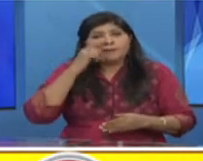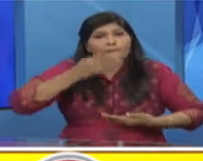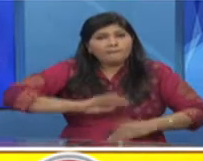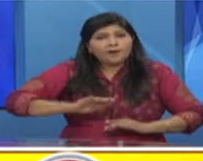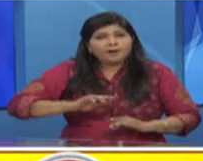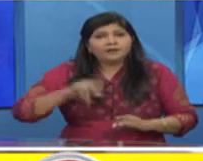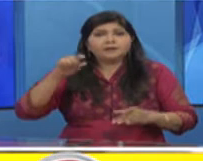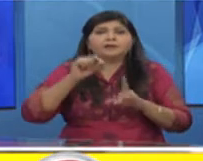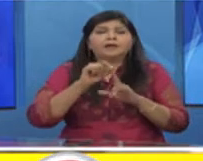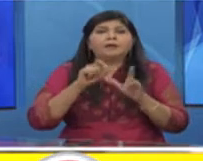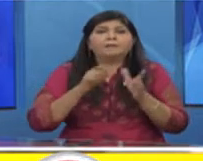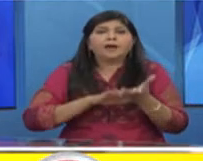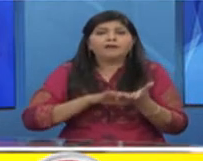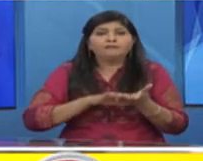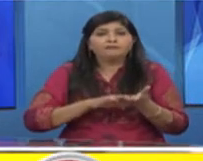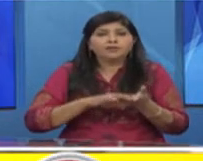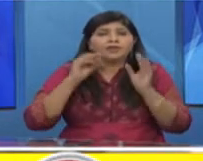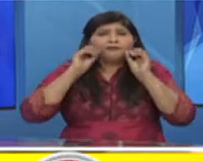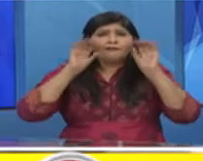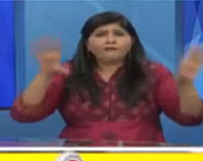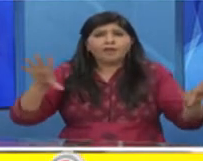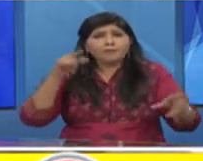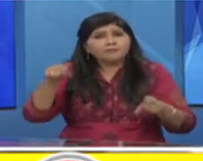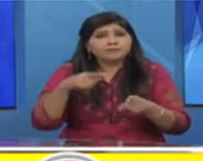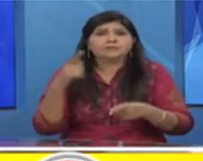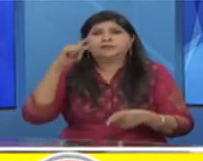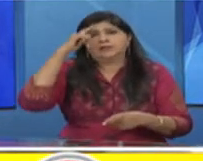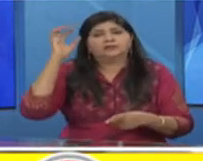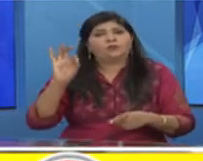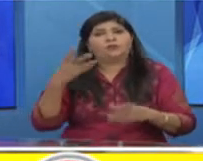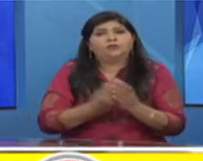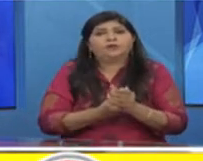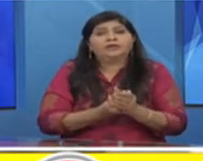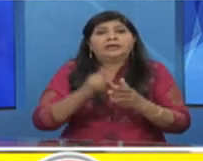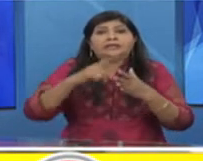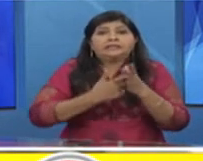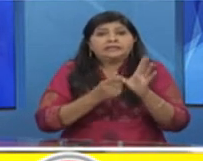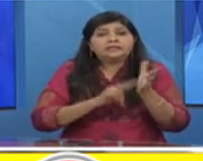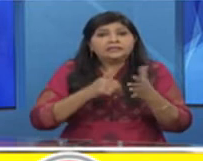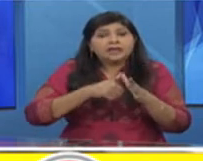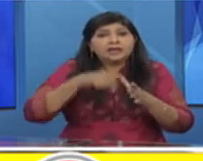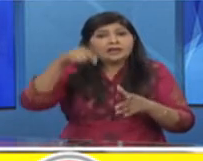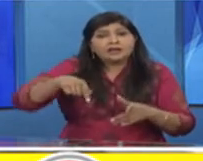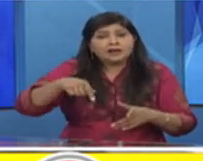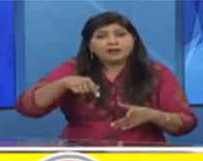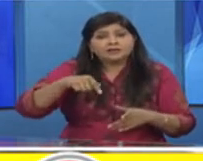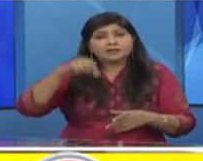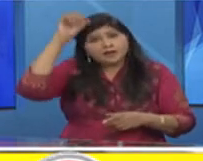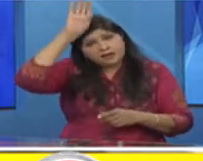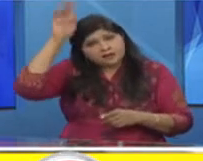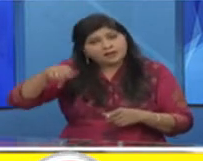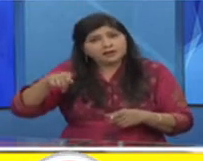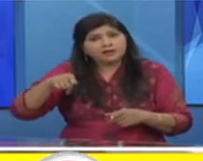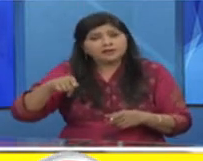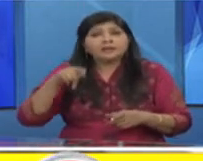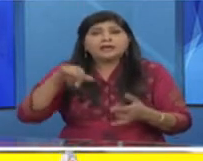कारण, ऋषि भृगु ने अपनी बेटी लक्ष्मी के कारण और राजा जनक ने अपनी बेटी सीता के कारण